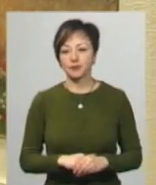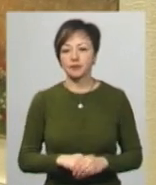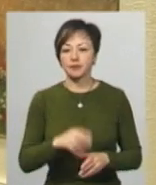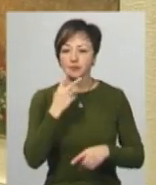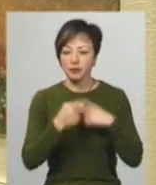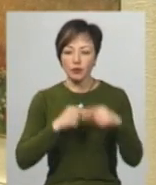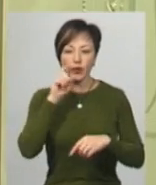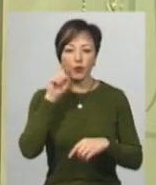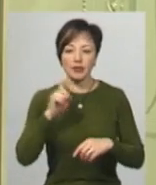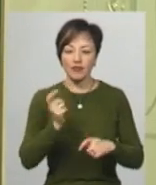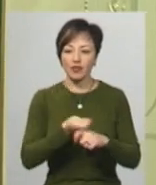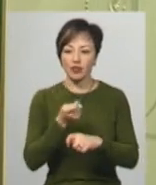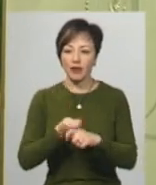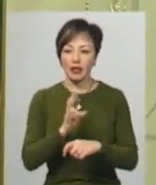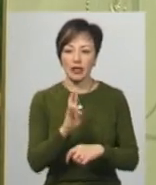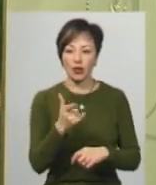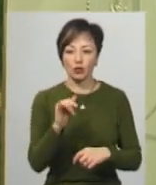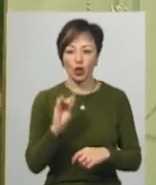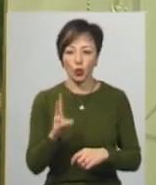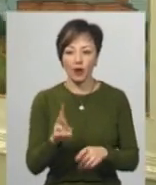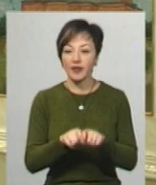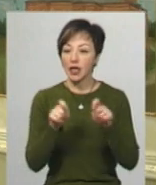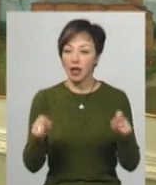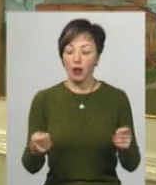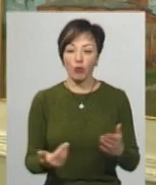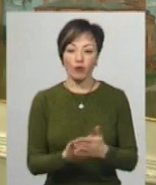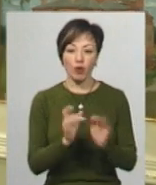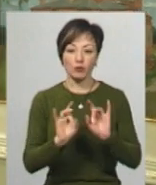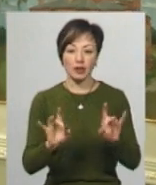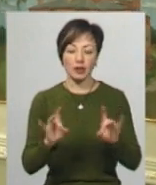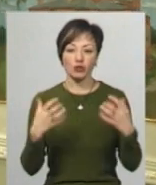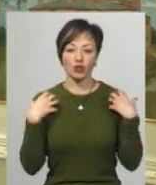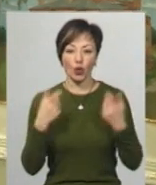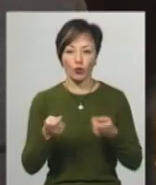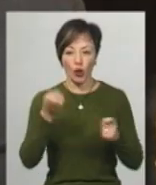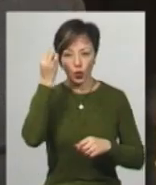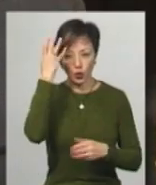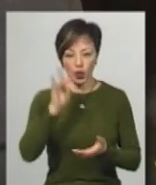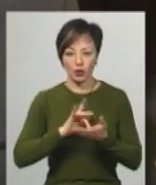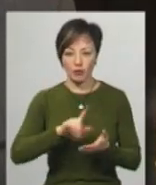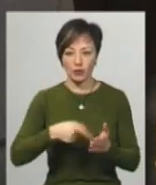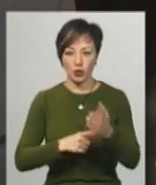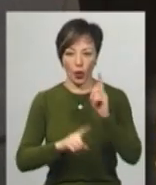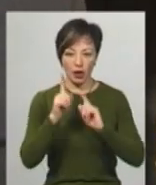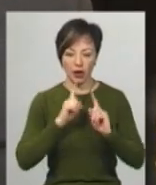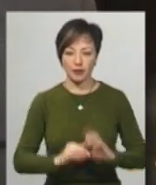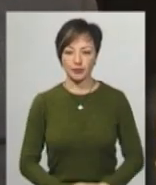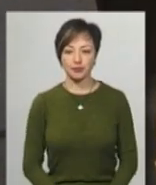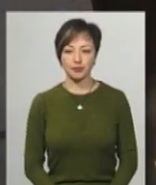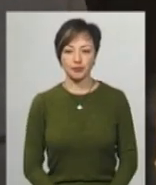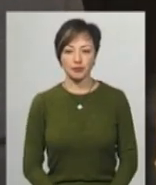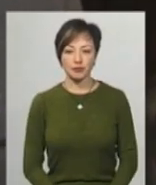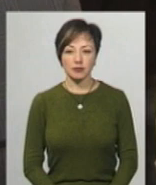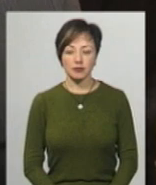українське ремесло, як-от вишивання, Ніна Гончарук відкрила по-новому, розповідає начальник управління культури і туризму Хмельницької міської ради Артем